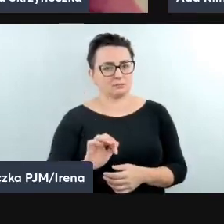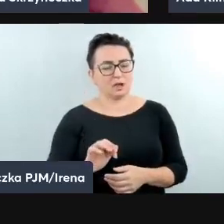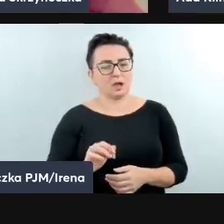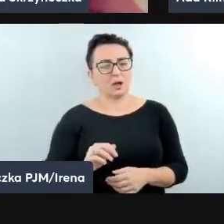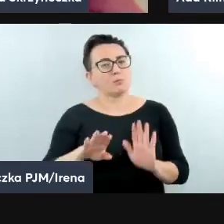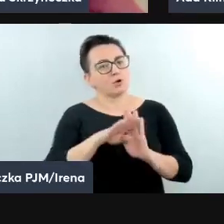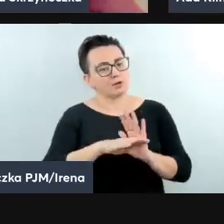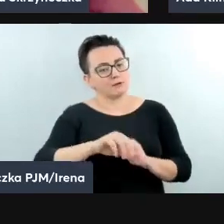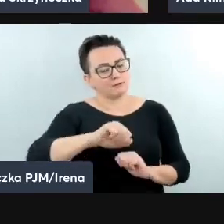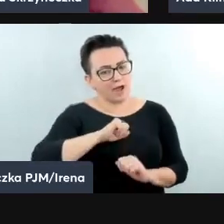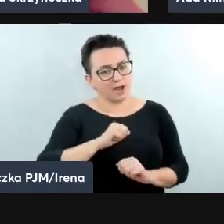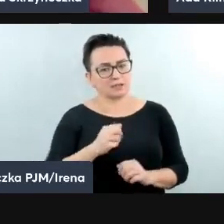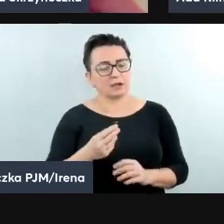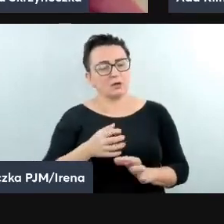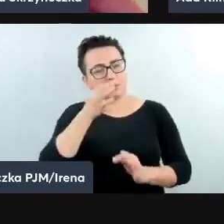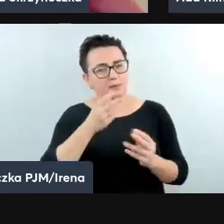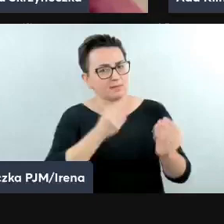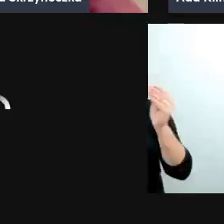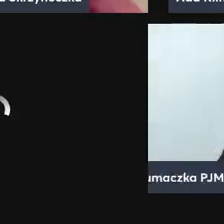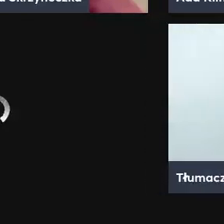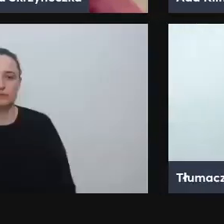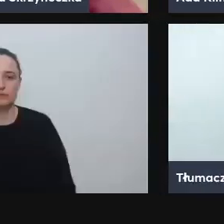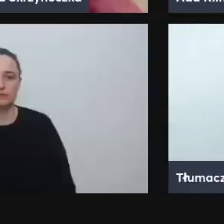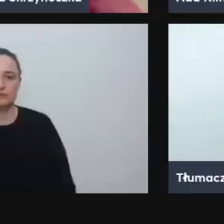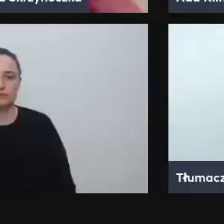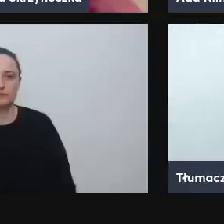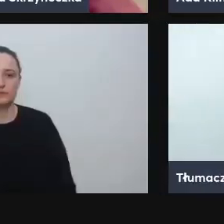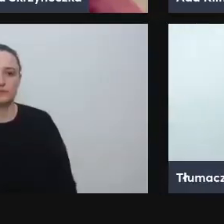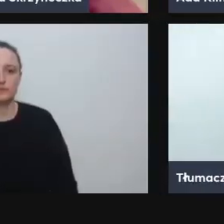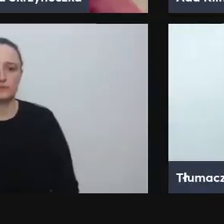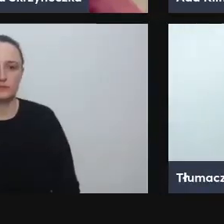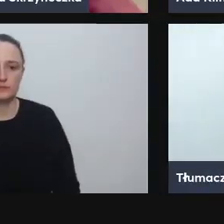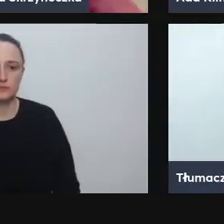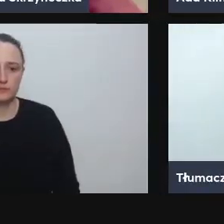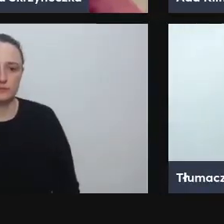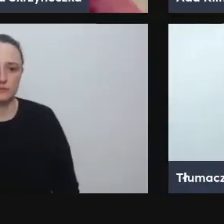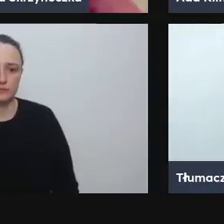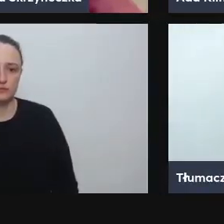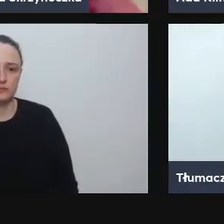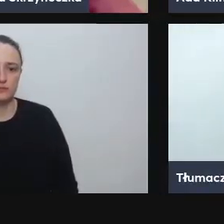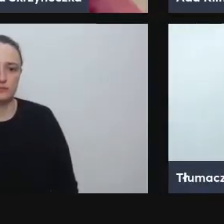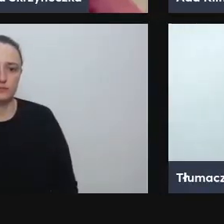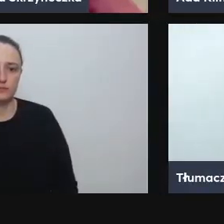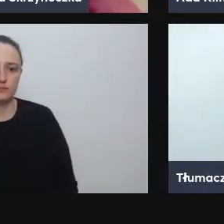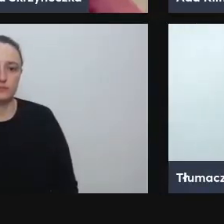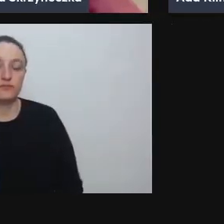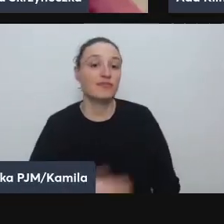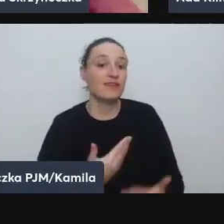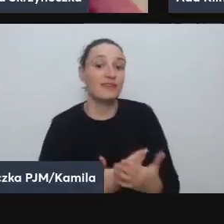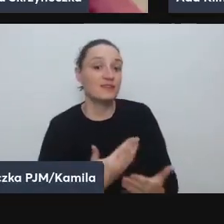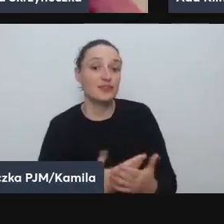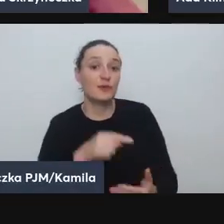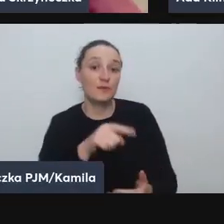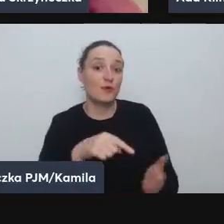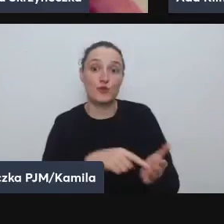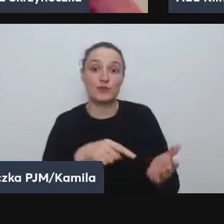zazdroszczę tobie, wiesz, dlatego że osoba, która wchodzi z zewnątrz, ma, wiesz, ten powiew świeżości, ja tego nie robię, bo nie